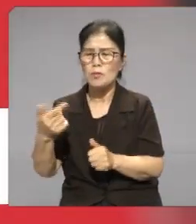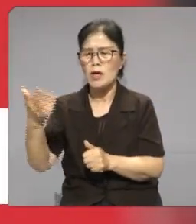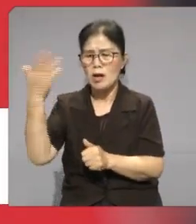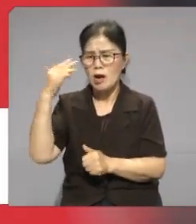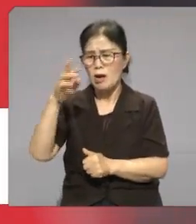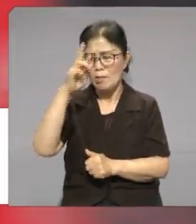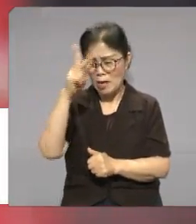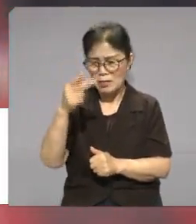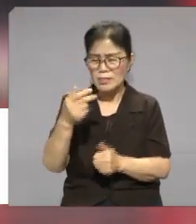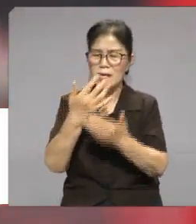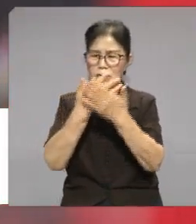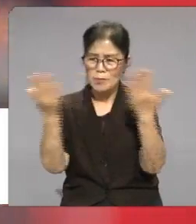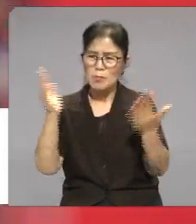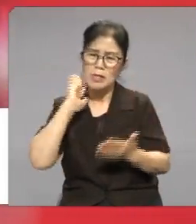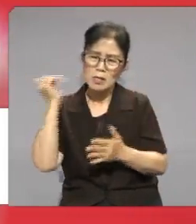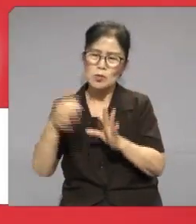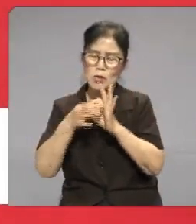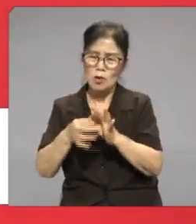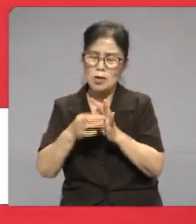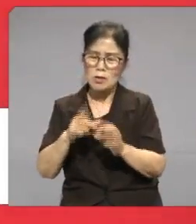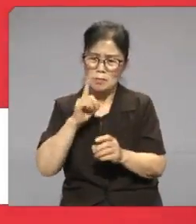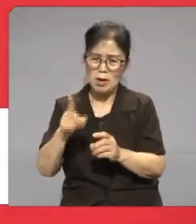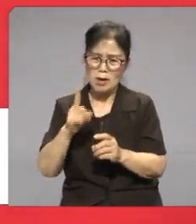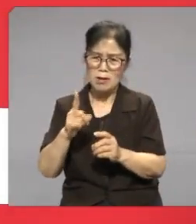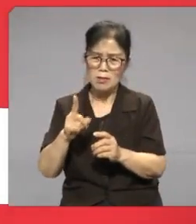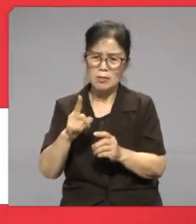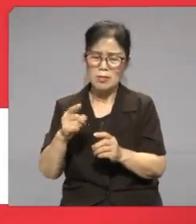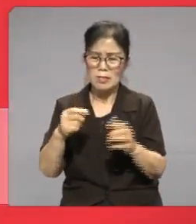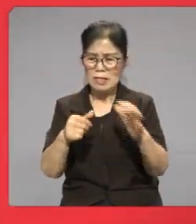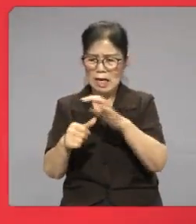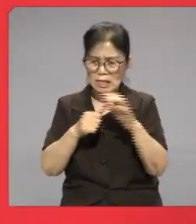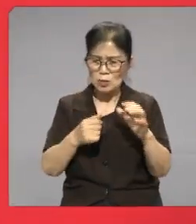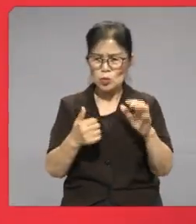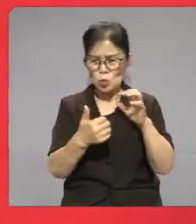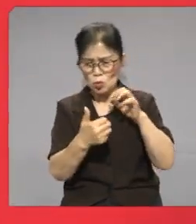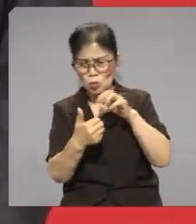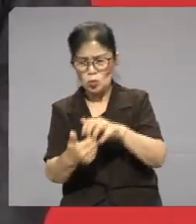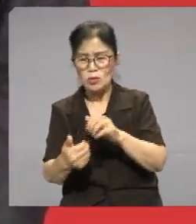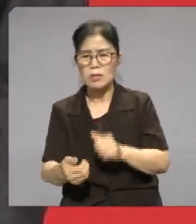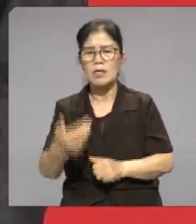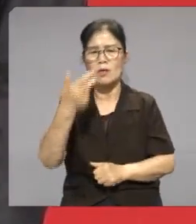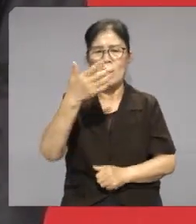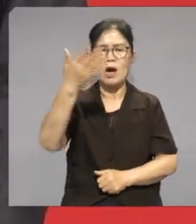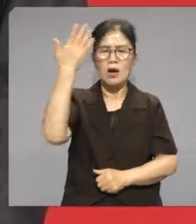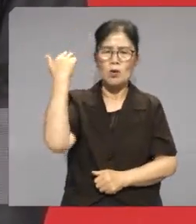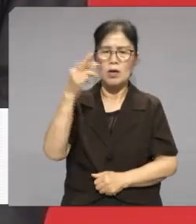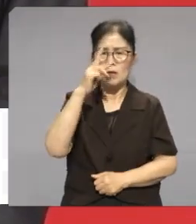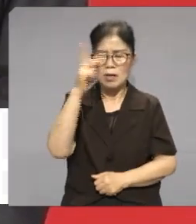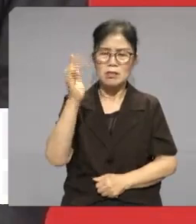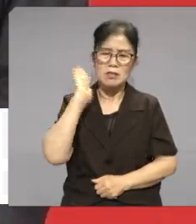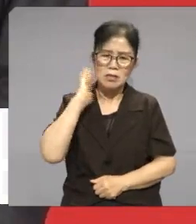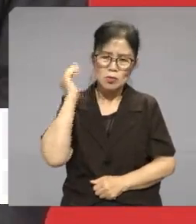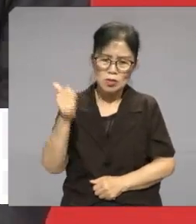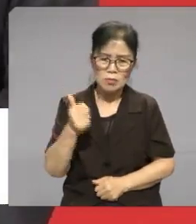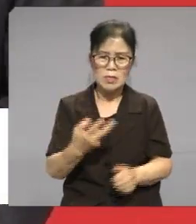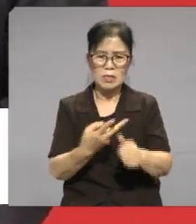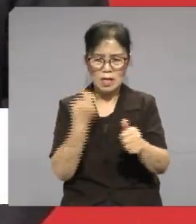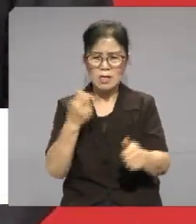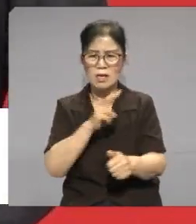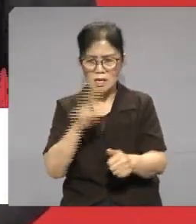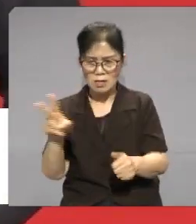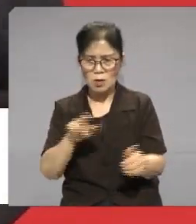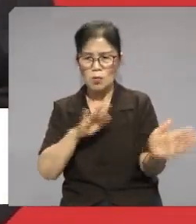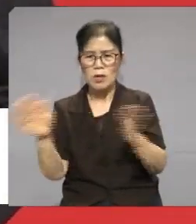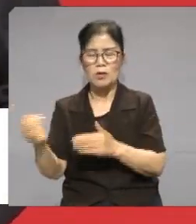박근혜 이명박 대통령 관련 발언을 소환해 반격을 시도했습니다 과거에 박근혜 대통령님은 은 탄핵해야 된다고